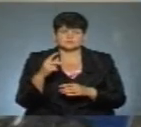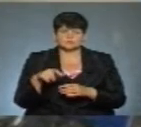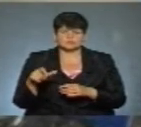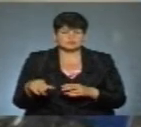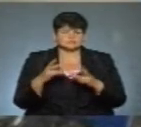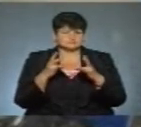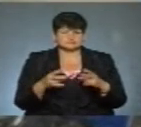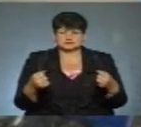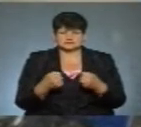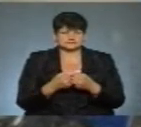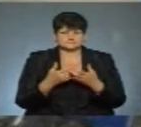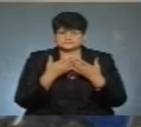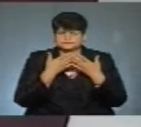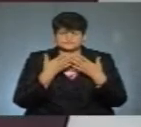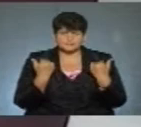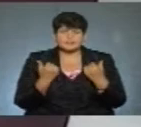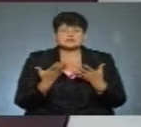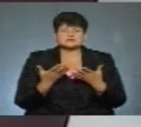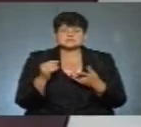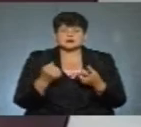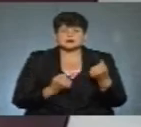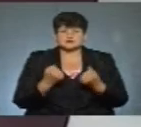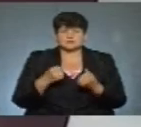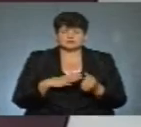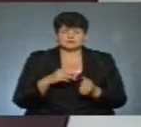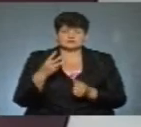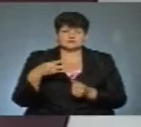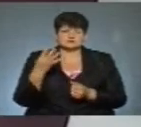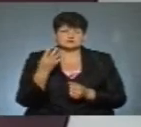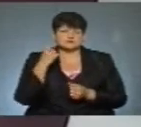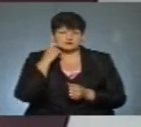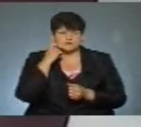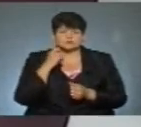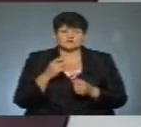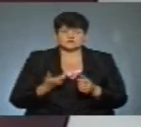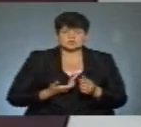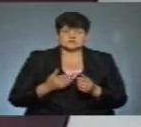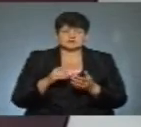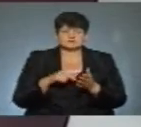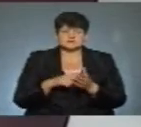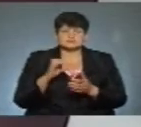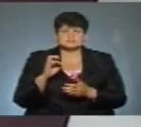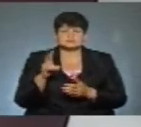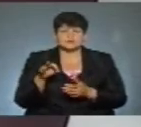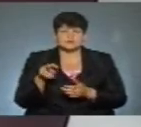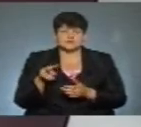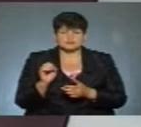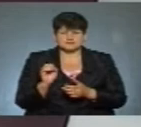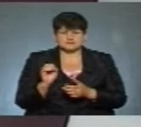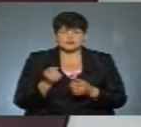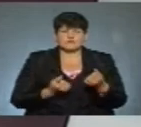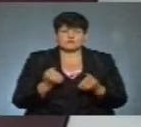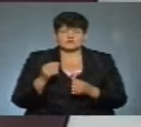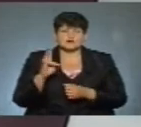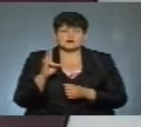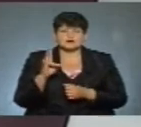каже Світлана Добровольська. За кермом автобуса був 34-річний житель міста Сколе. Він теж не травмований. Водія